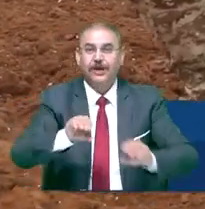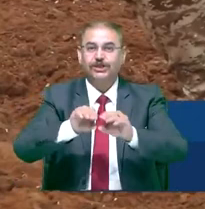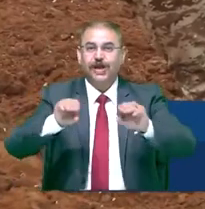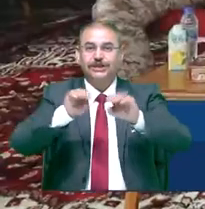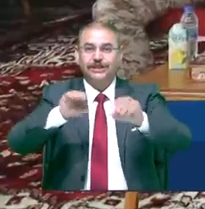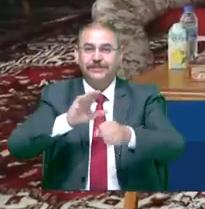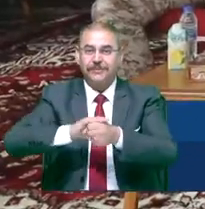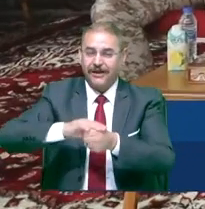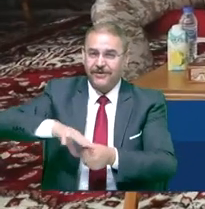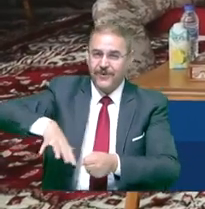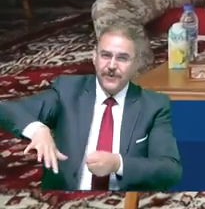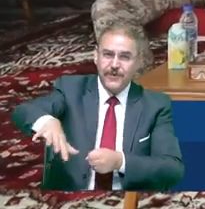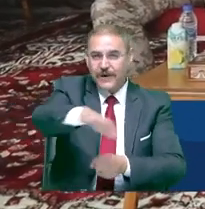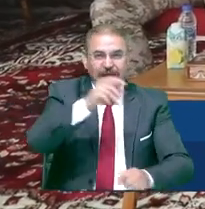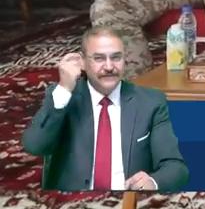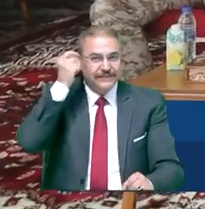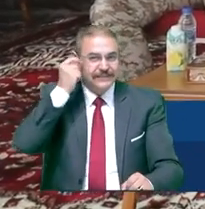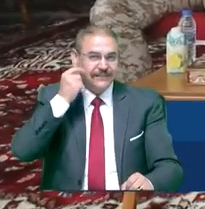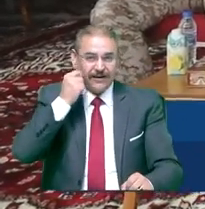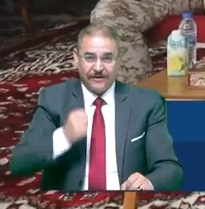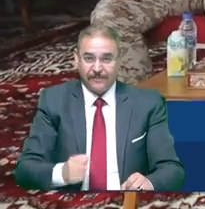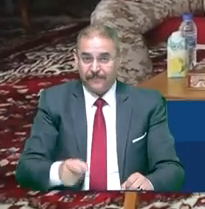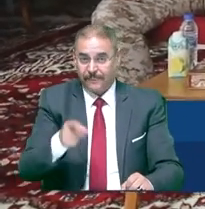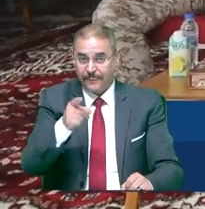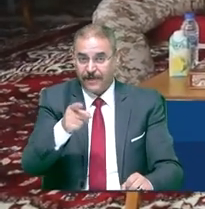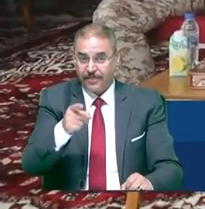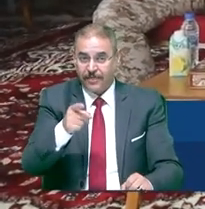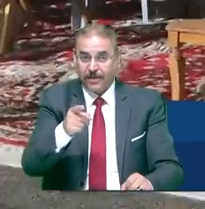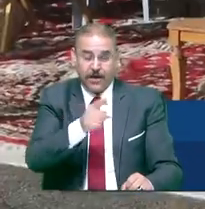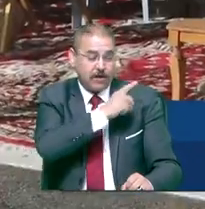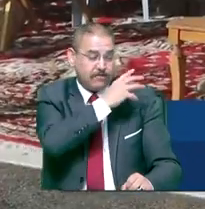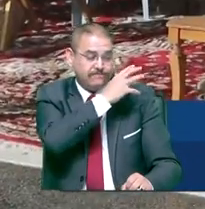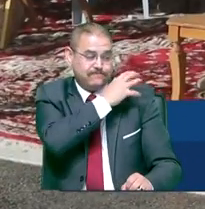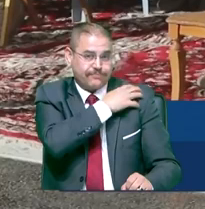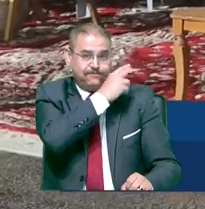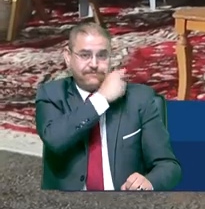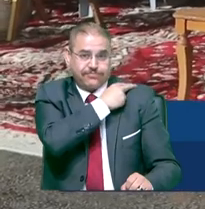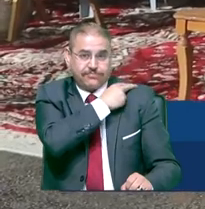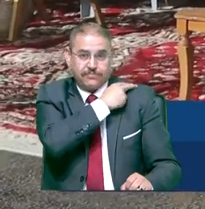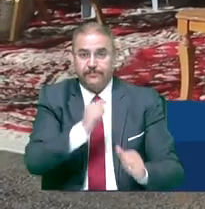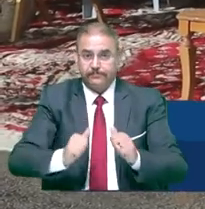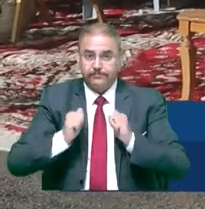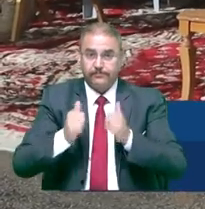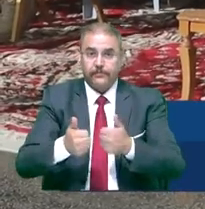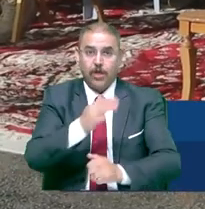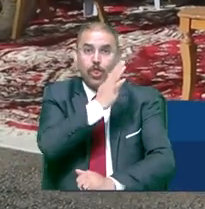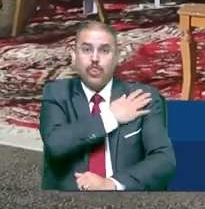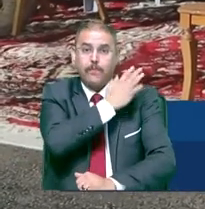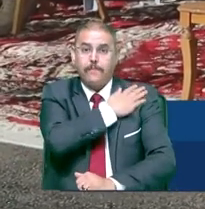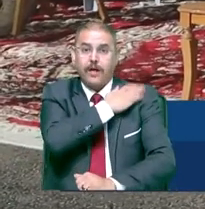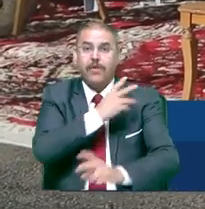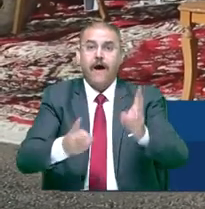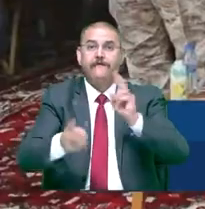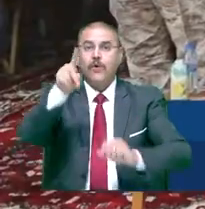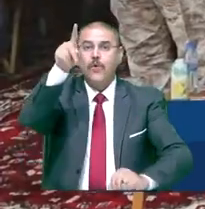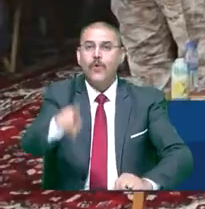بحضور المساعد للاداره والقوه البشريه العميد الركن حسان محمد عدنان من كبار الضباط القوات المسلحه